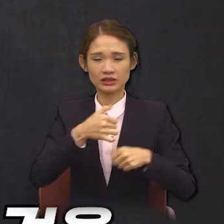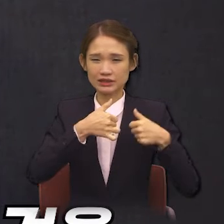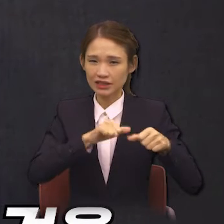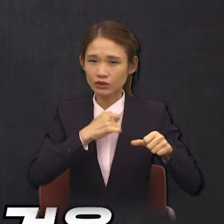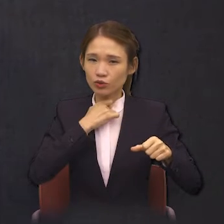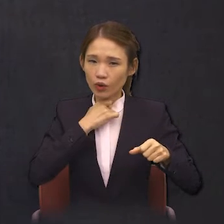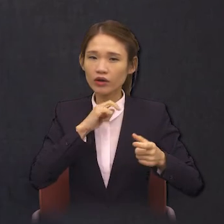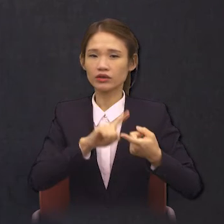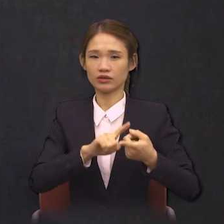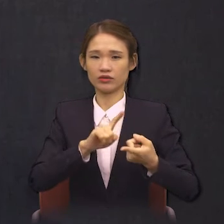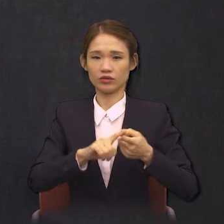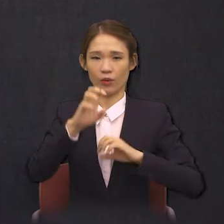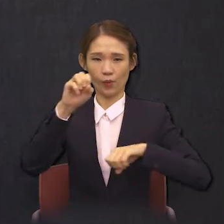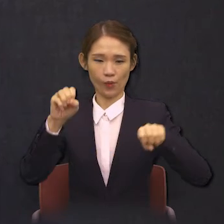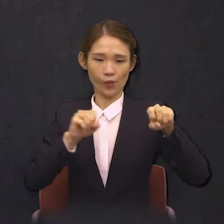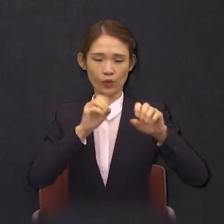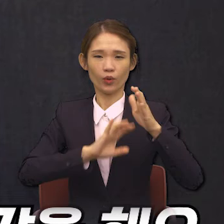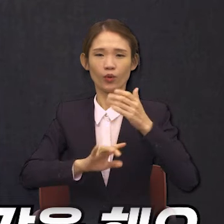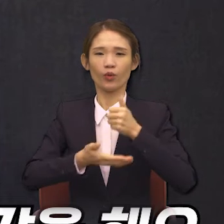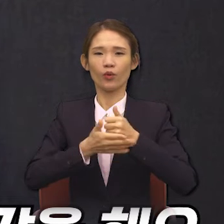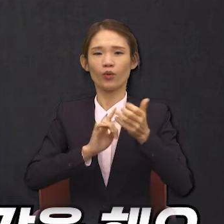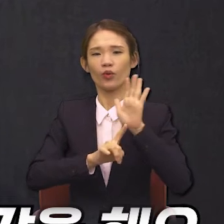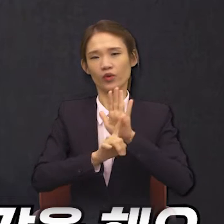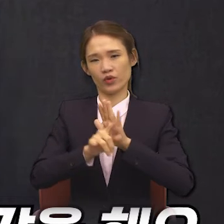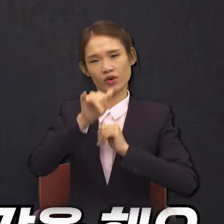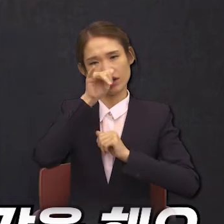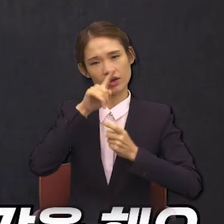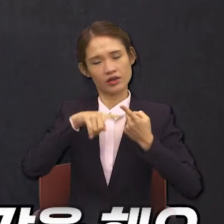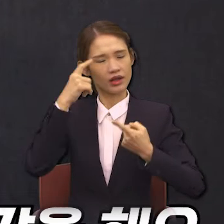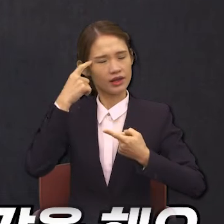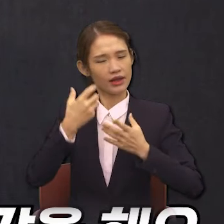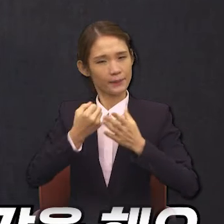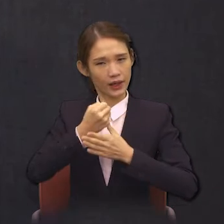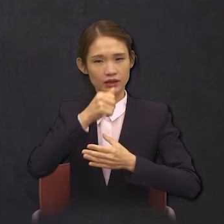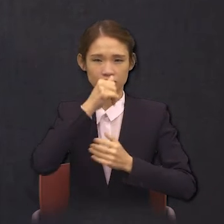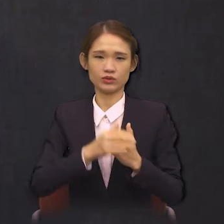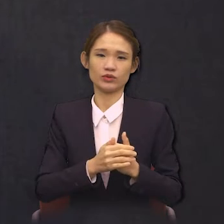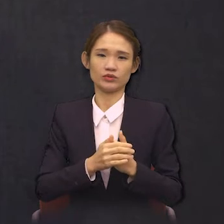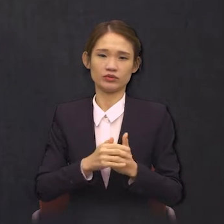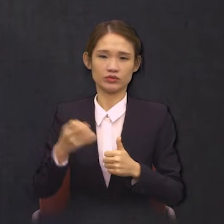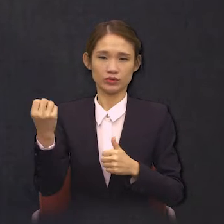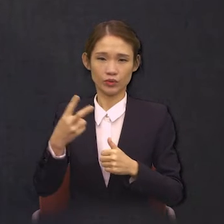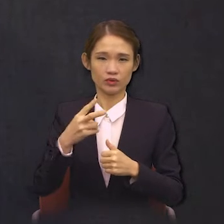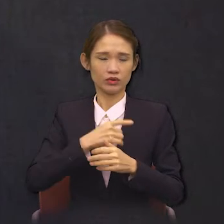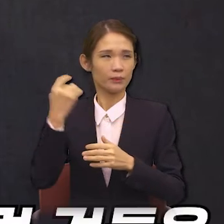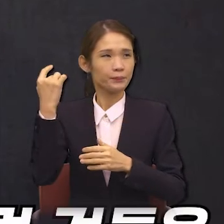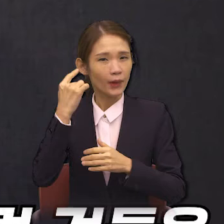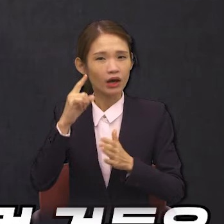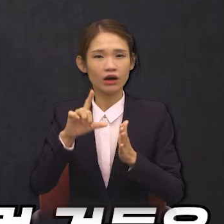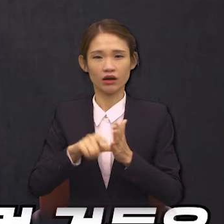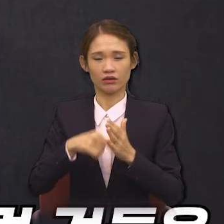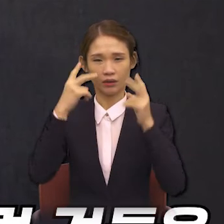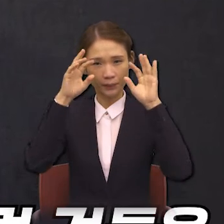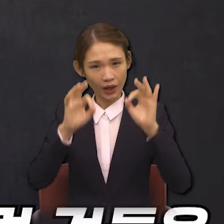하는 것을 오히려 공고하게 한다. 사실 이런 생각을 할 수 있다고 생각을 해요. 그리고 딱 들었을 때 봤을